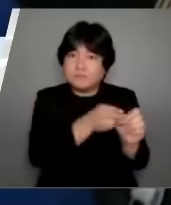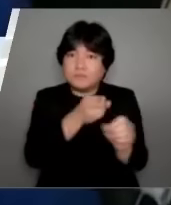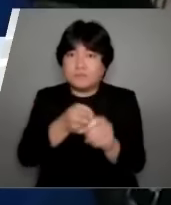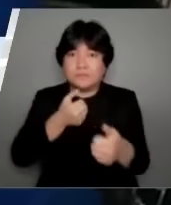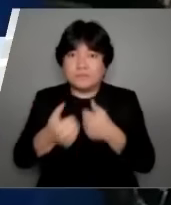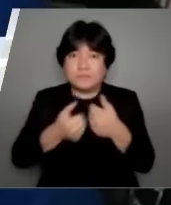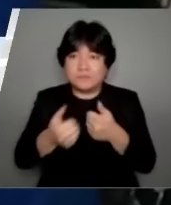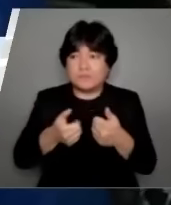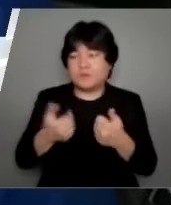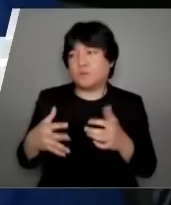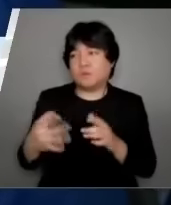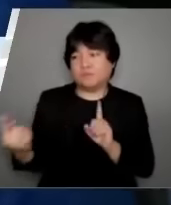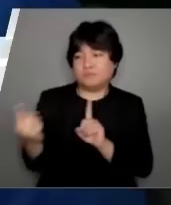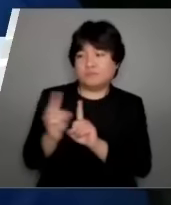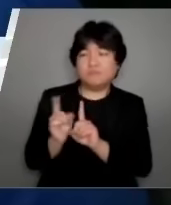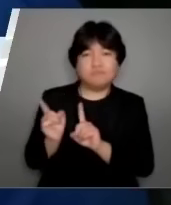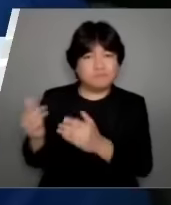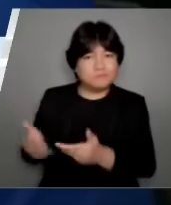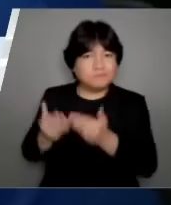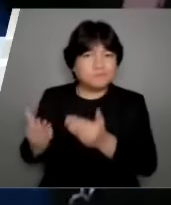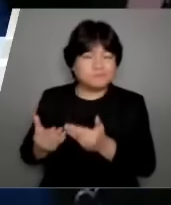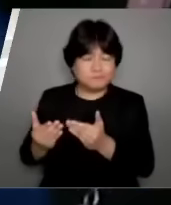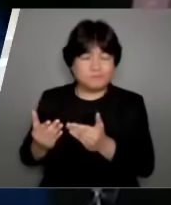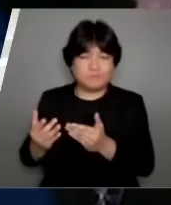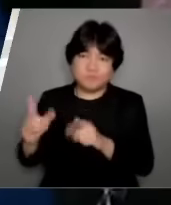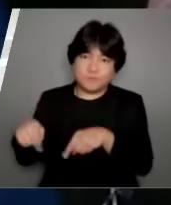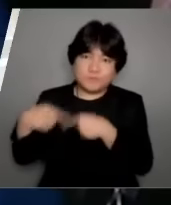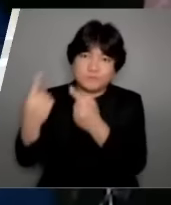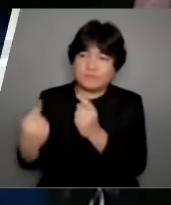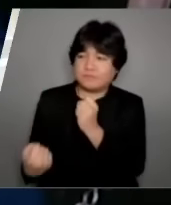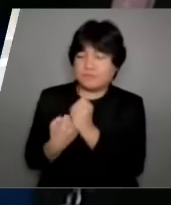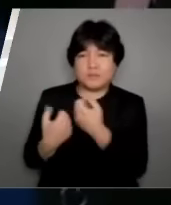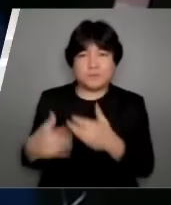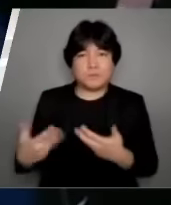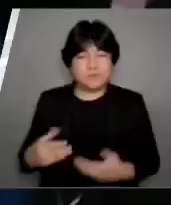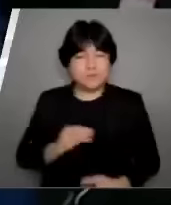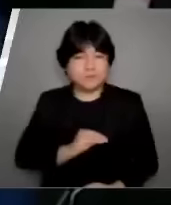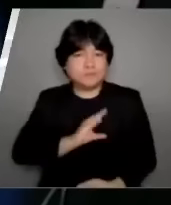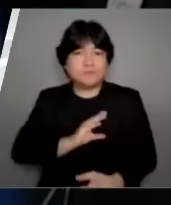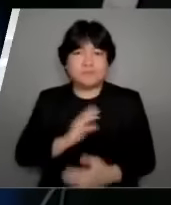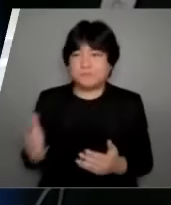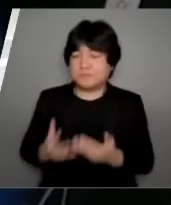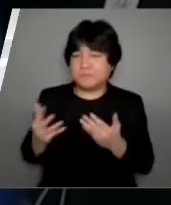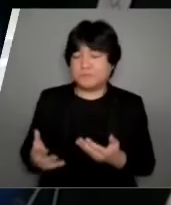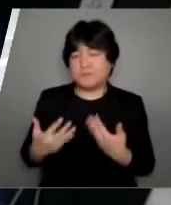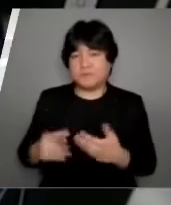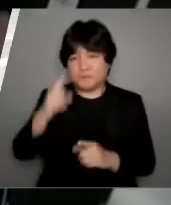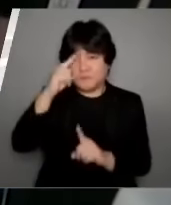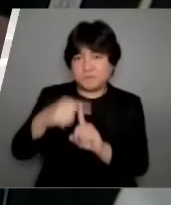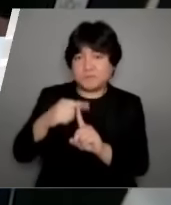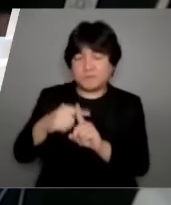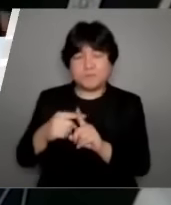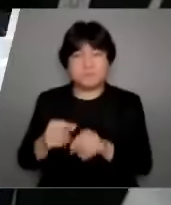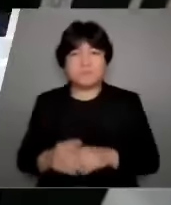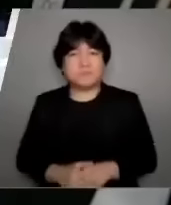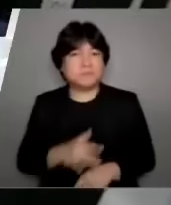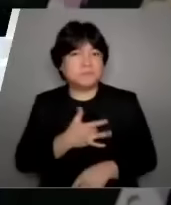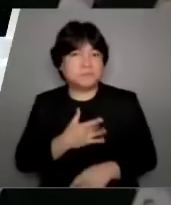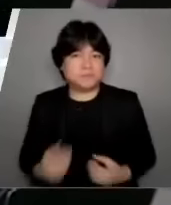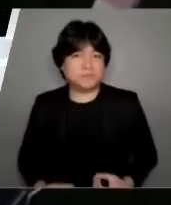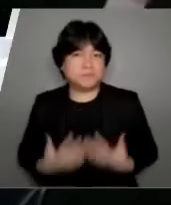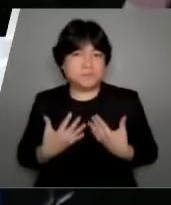downs, nandun siya palagi para sa akin, para suportahan ako. Grabe yung motivation na binibigay niya sa akin, yung suporta. Mahal na mahal